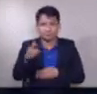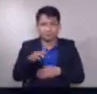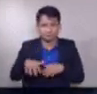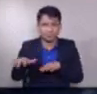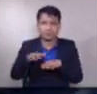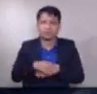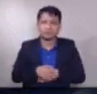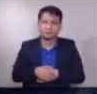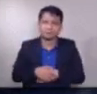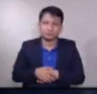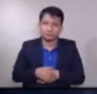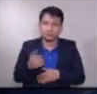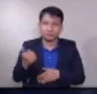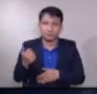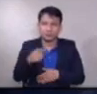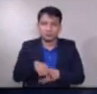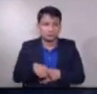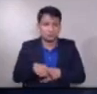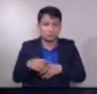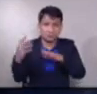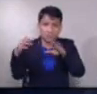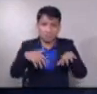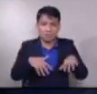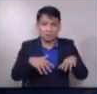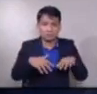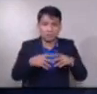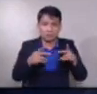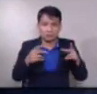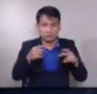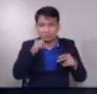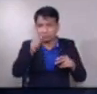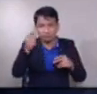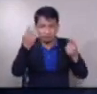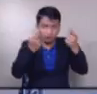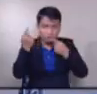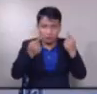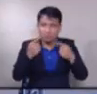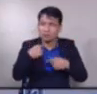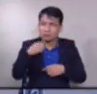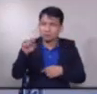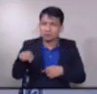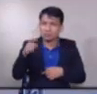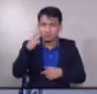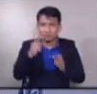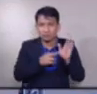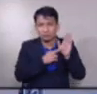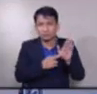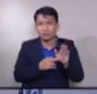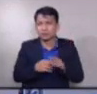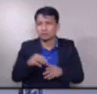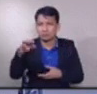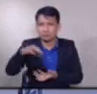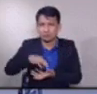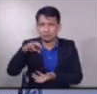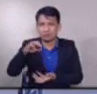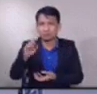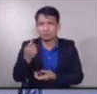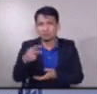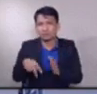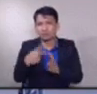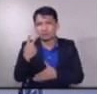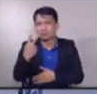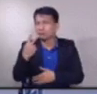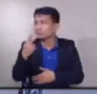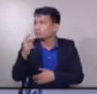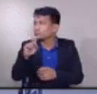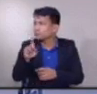main line. Hindi mo masyadong kino-concern, pero syempre gusto ka nilang makilala. Opo. Sige, bumunot ka na ng pangalawang tanong. Sige